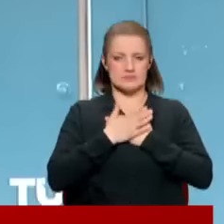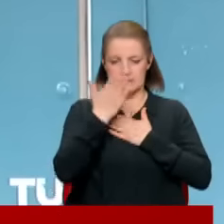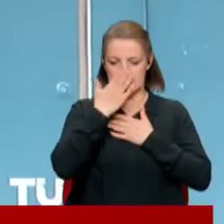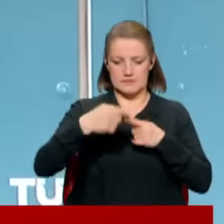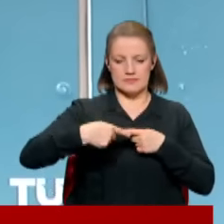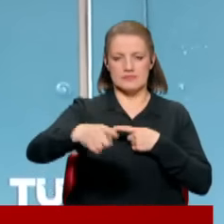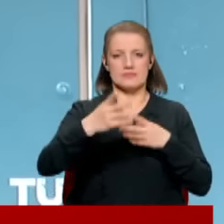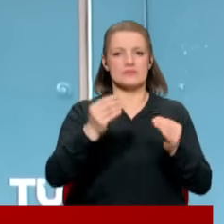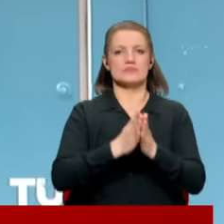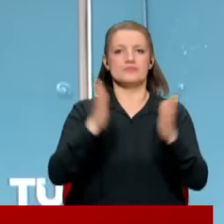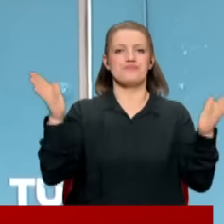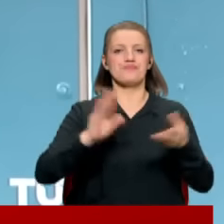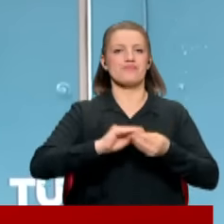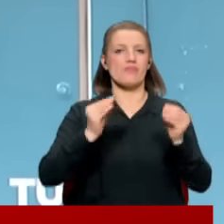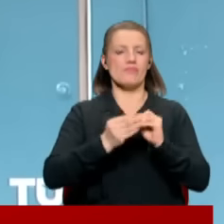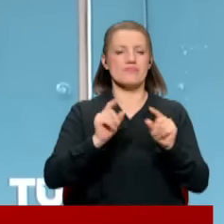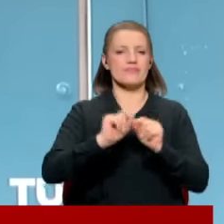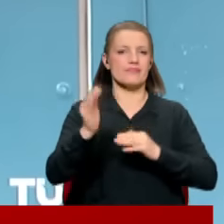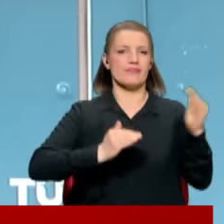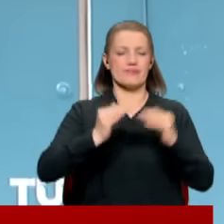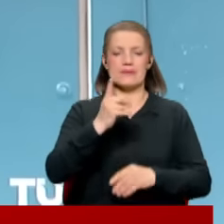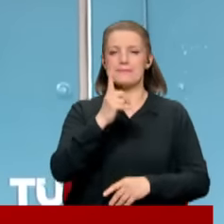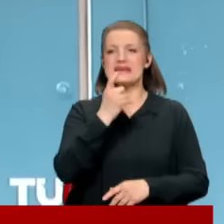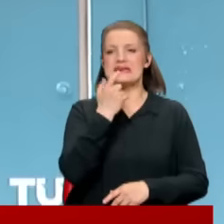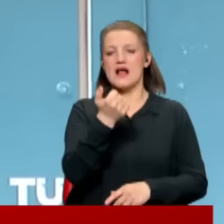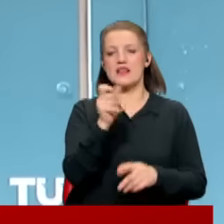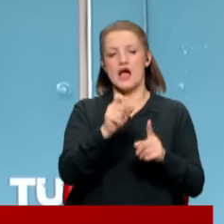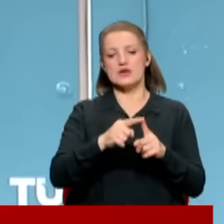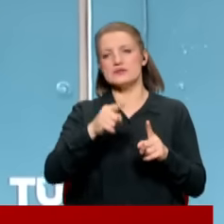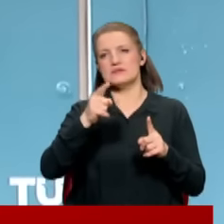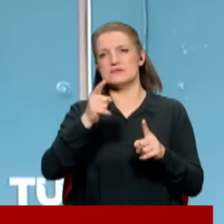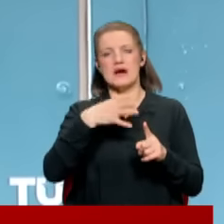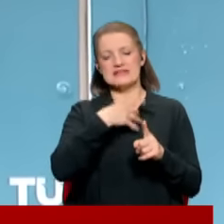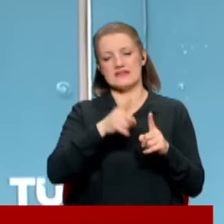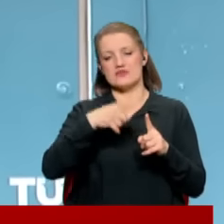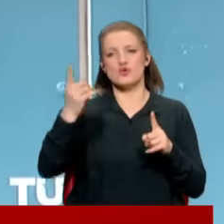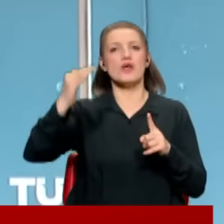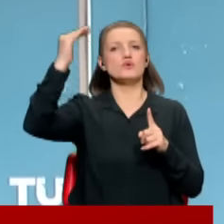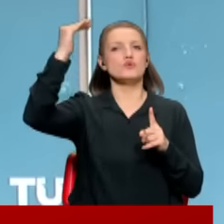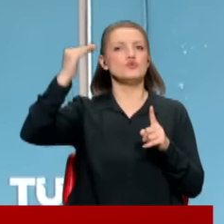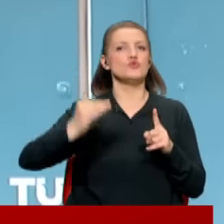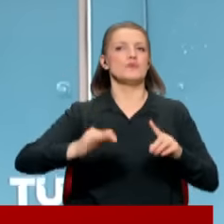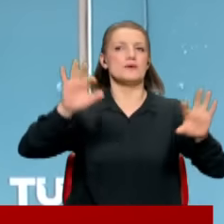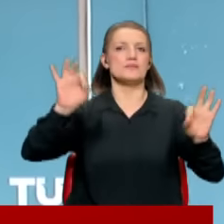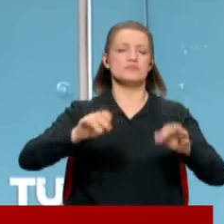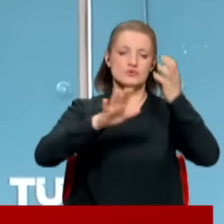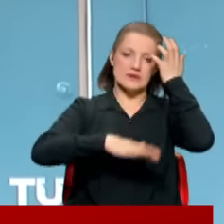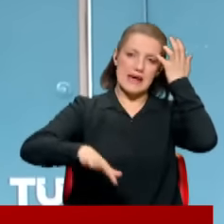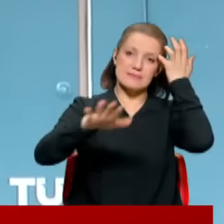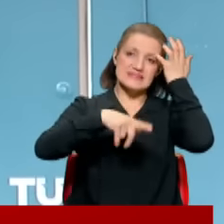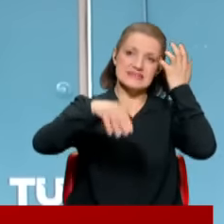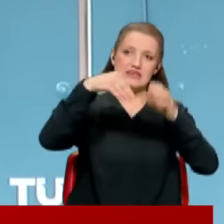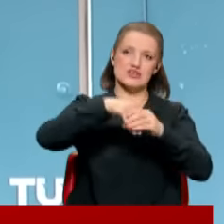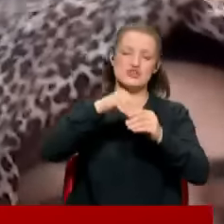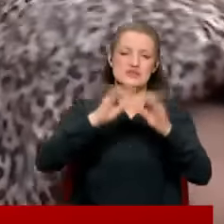en büyük problem olan enflasyon yılın ikinci yarısından itibaren düşmeye başladığında bunların hepsi